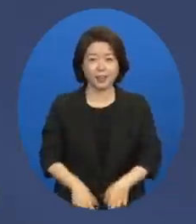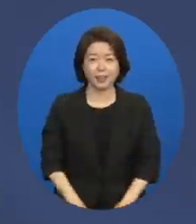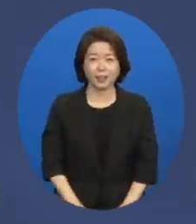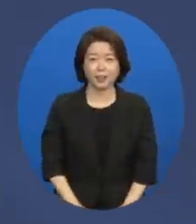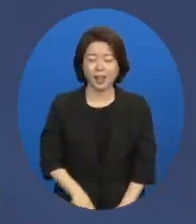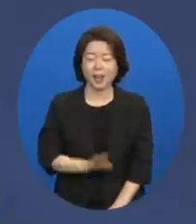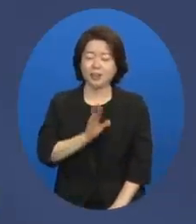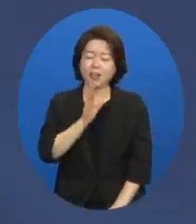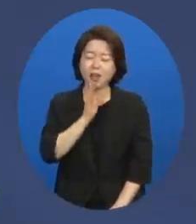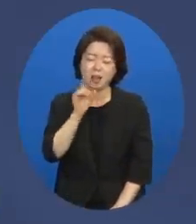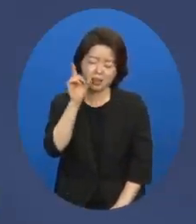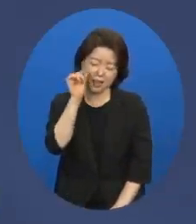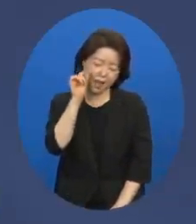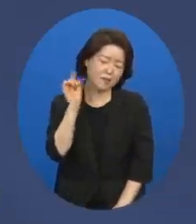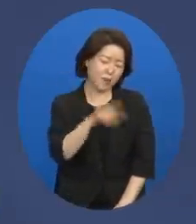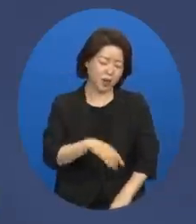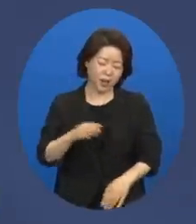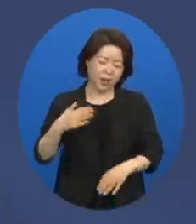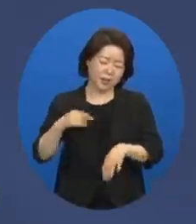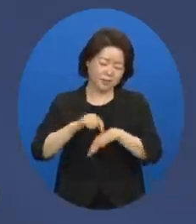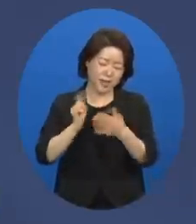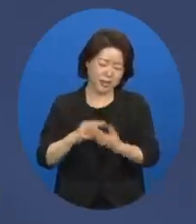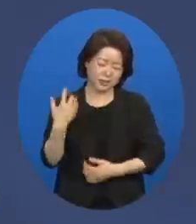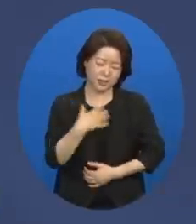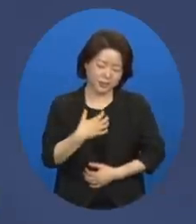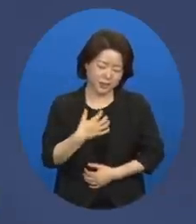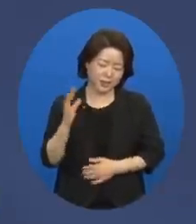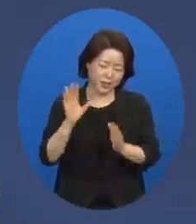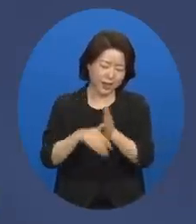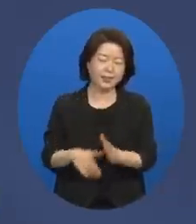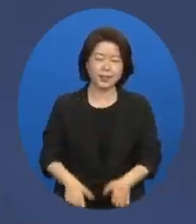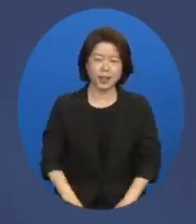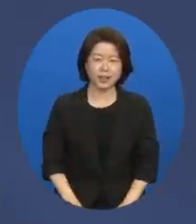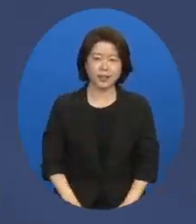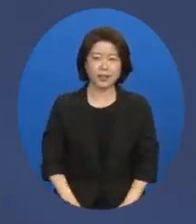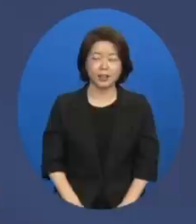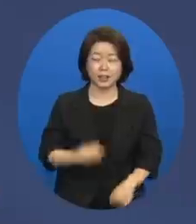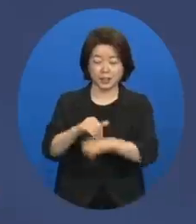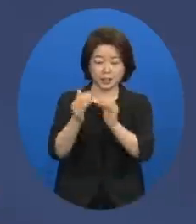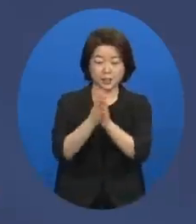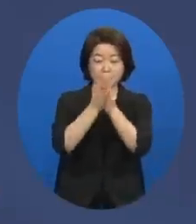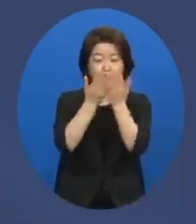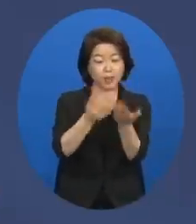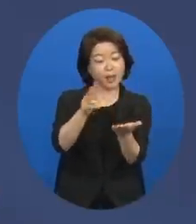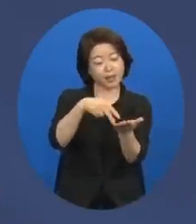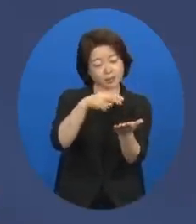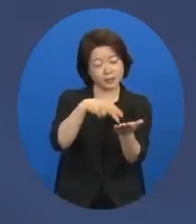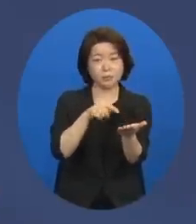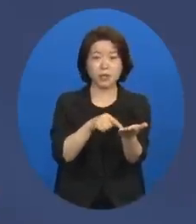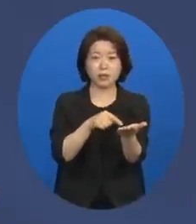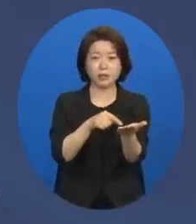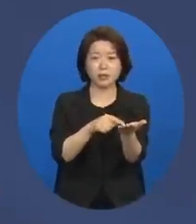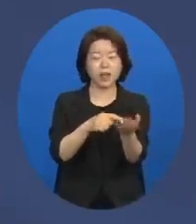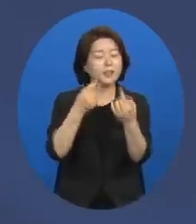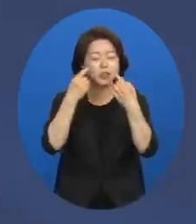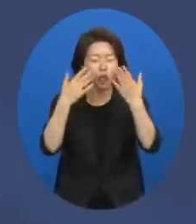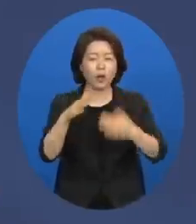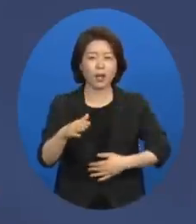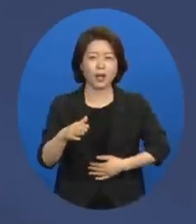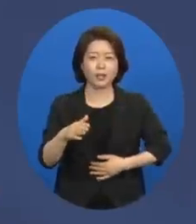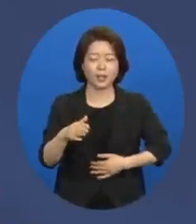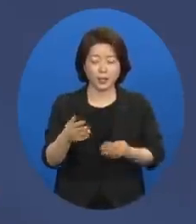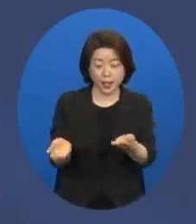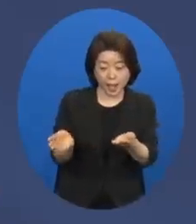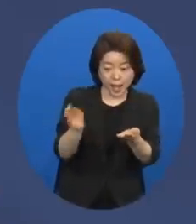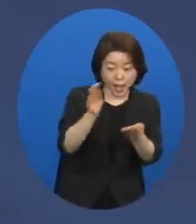너무 그냥 잠이 오지 않고 마음은 속상하고 괴롭고 그럴 때 그때 성경을 읽으면 정확하게 한 장을